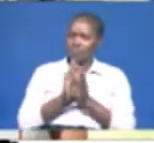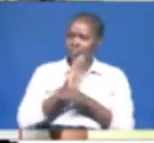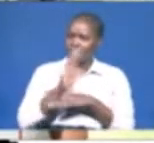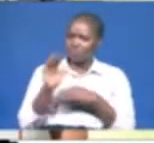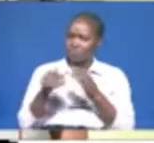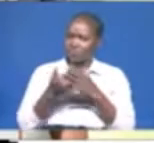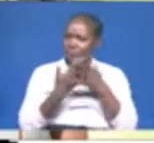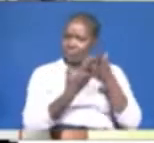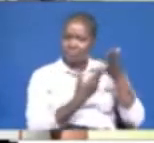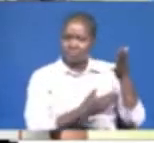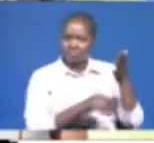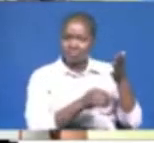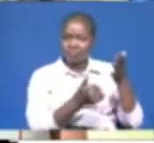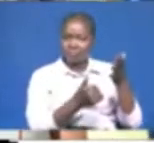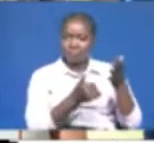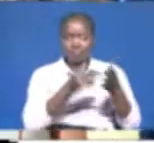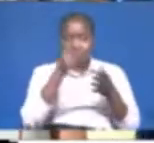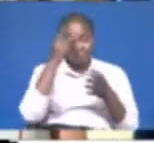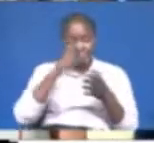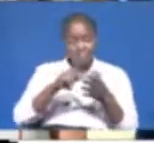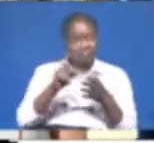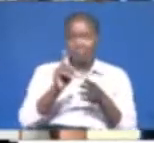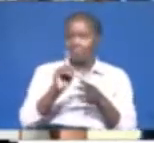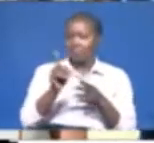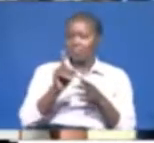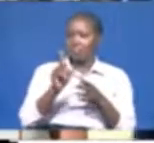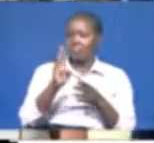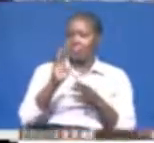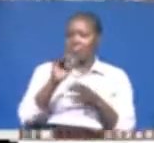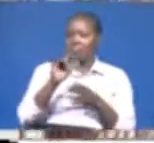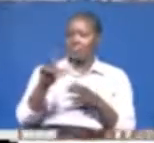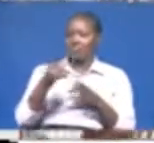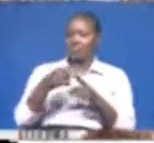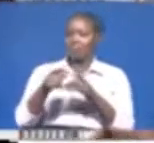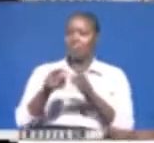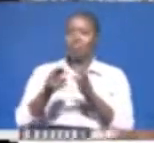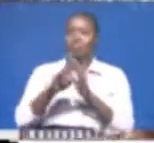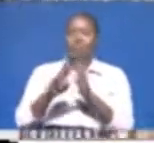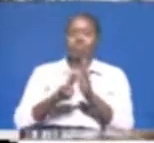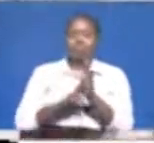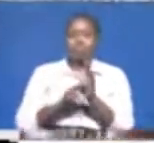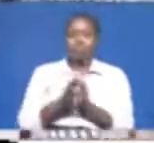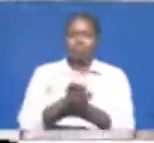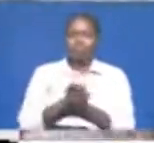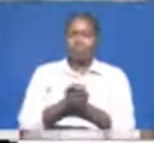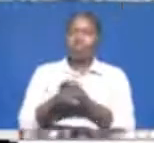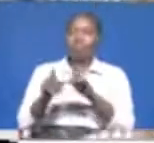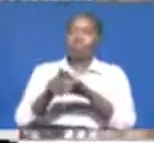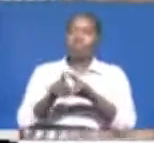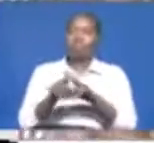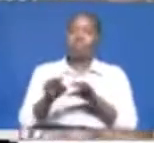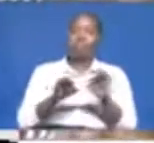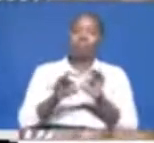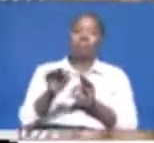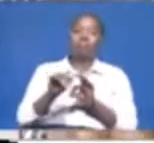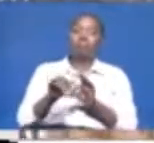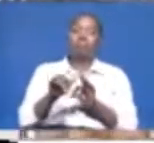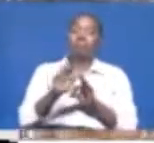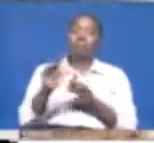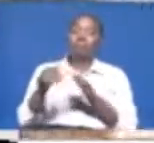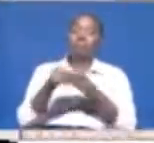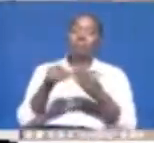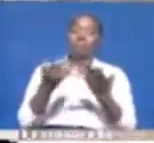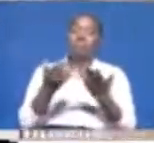ingine haitaenda kwa policy, haitaenda kwa the bill, lakini itaenda kwa regulations. Jopo hilo pia nilieleza kuwa mchakato wa